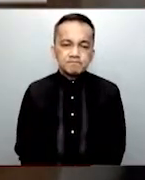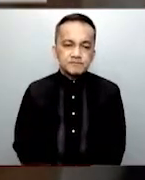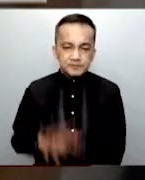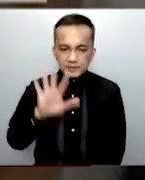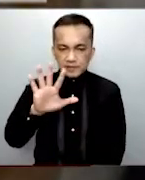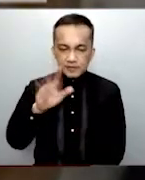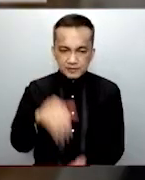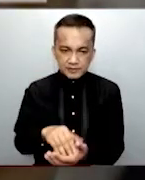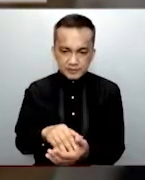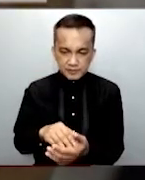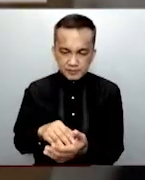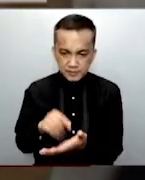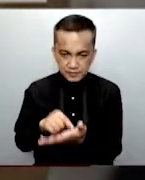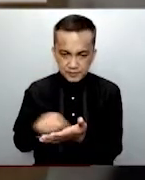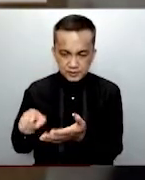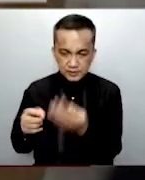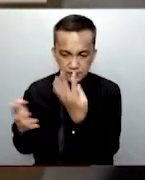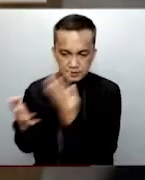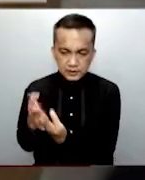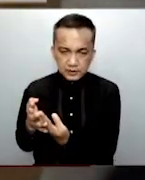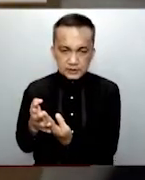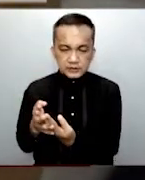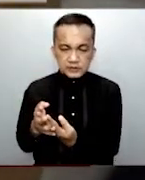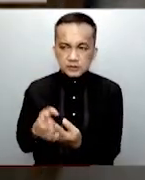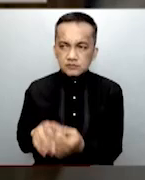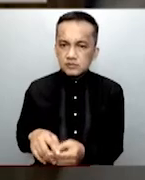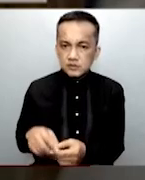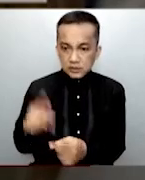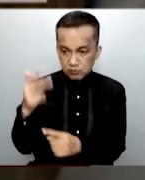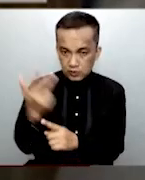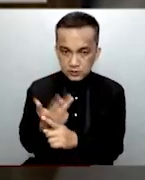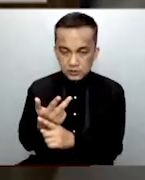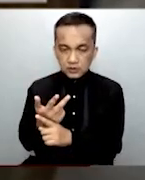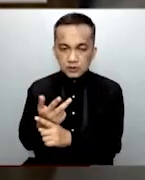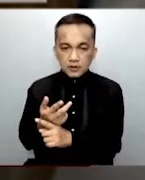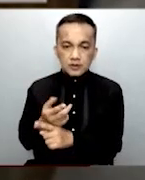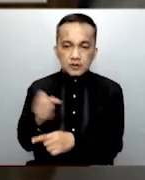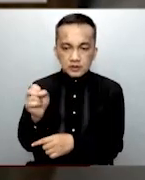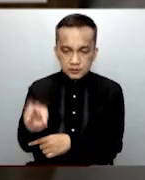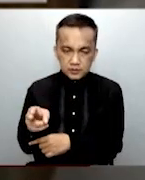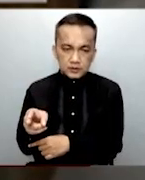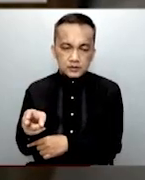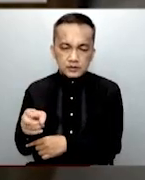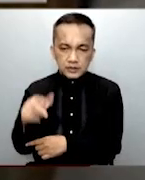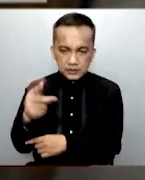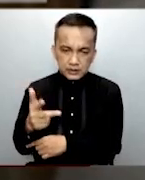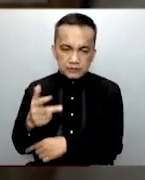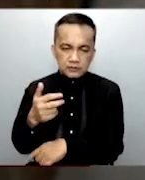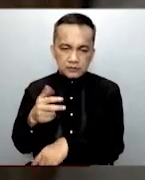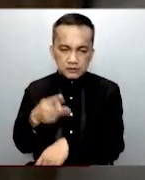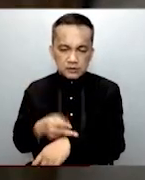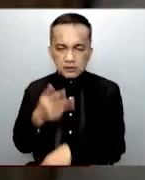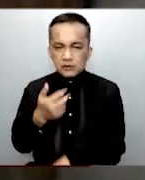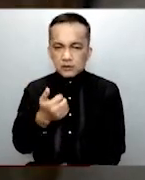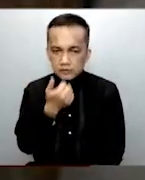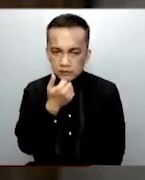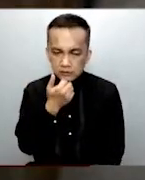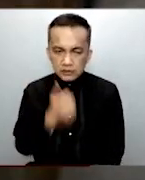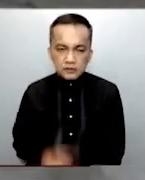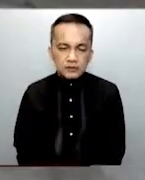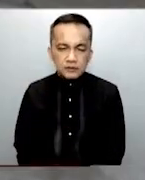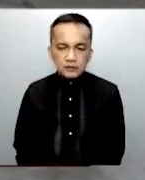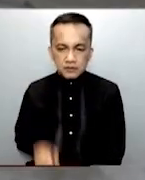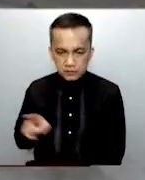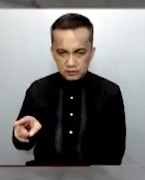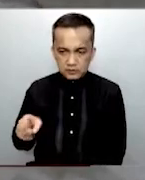multa o pagkakakulong na hindi lalagpas ng 3 buwan ang ipapataw sa third offense. Sa pagkakataong ito,